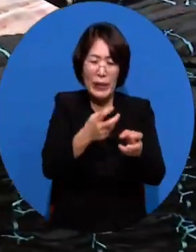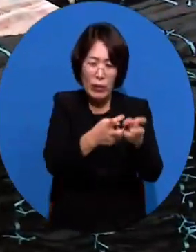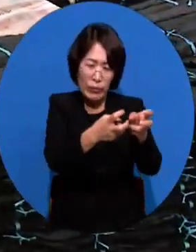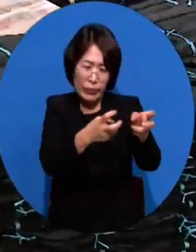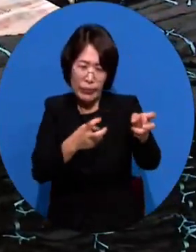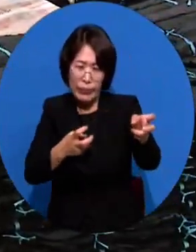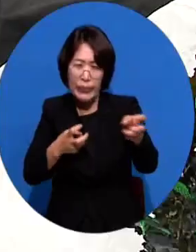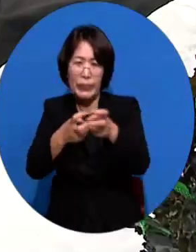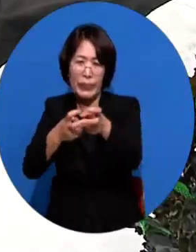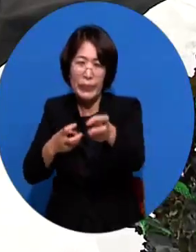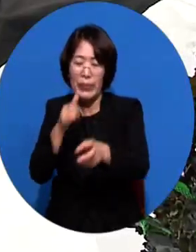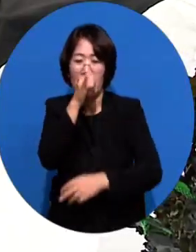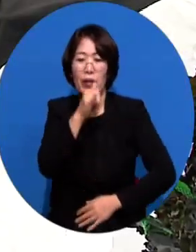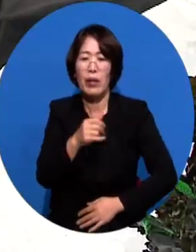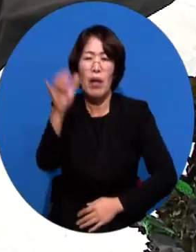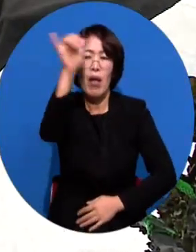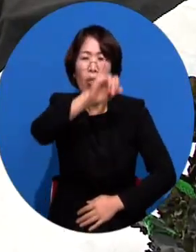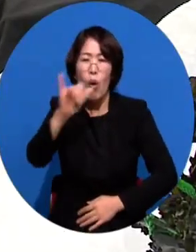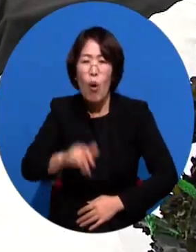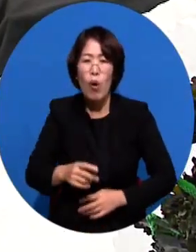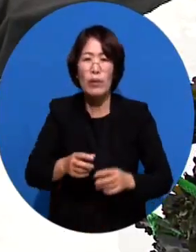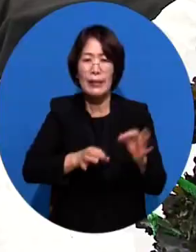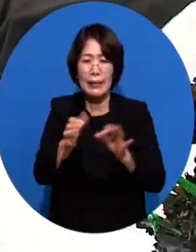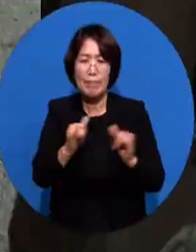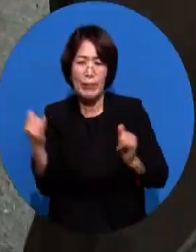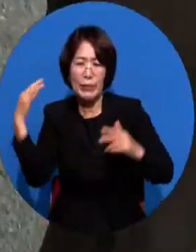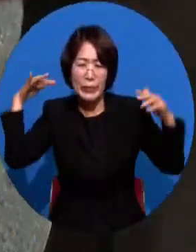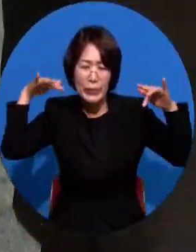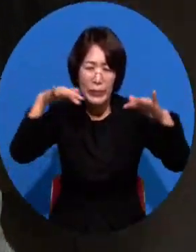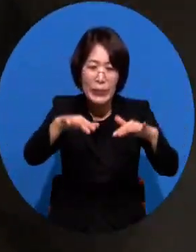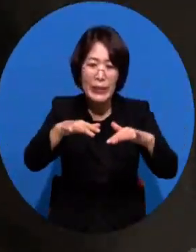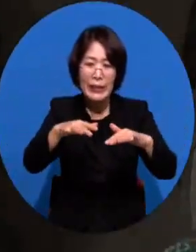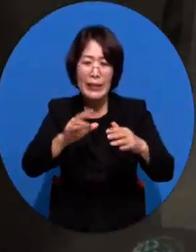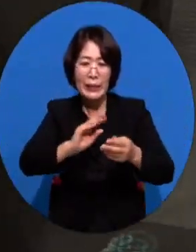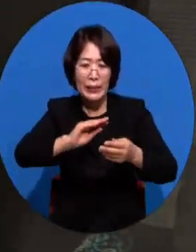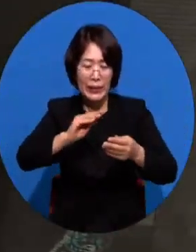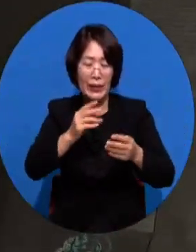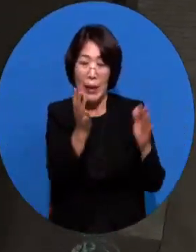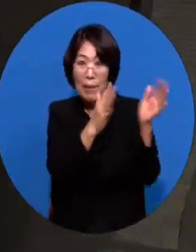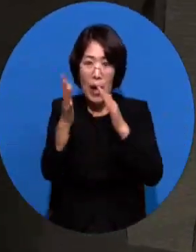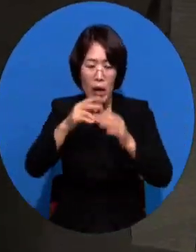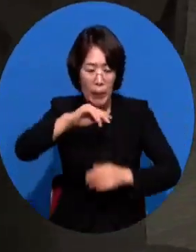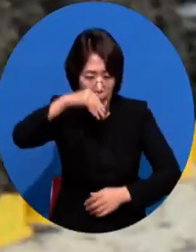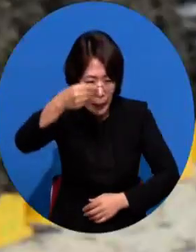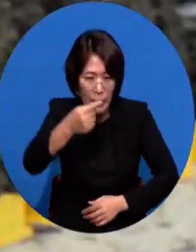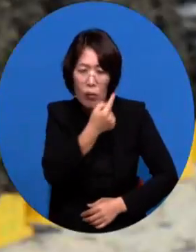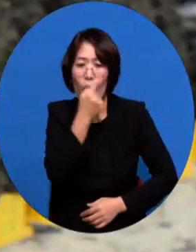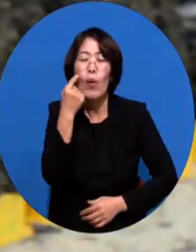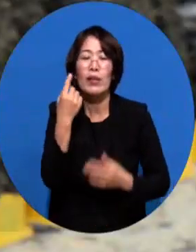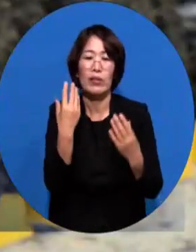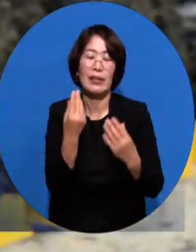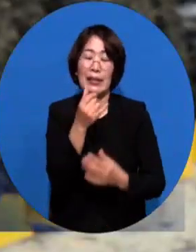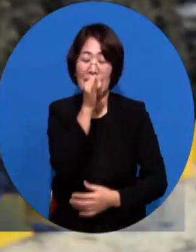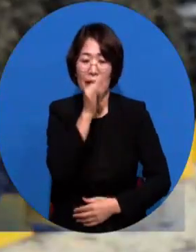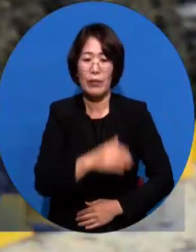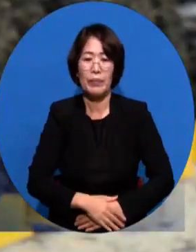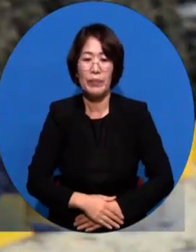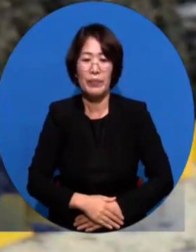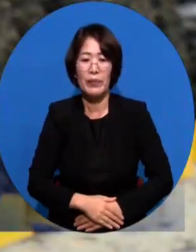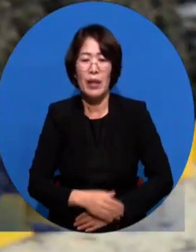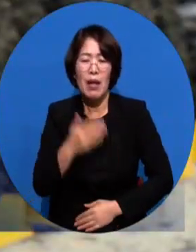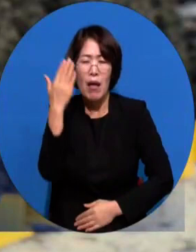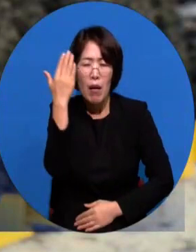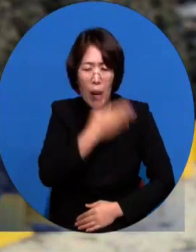줄지어 들어섭니다. 전국에서 온 상인들이 다시마 더미를 누비며 품질을 확인합니다. 청정 해역이기